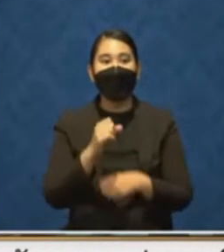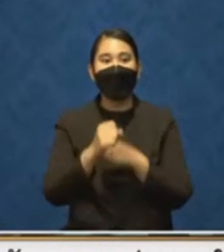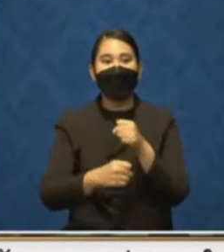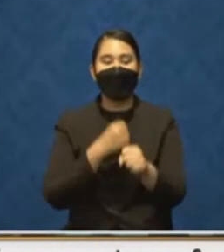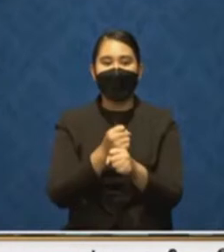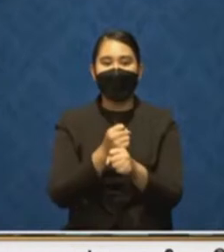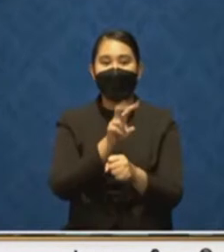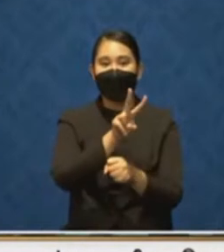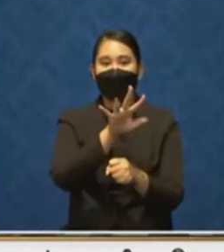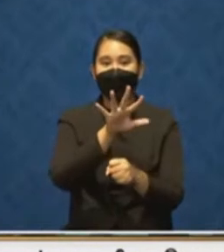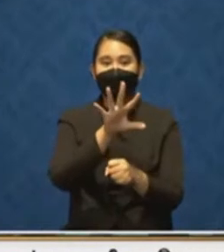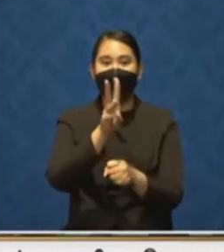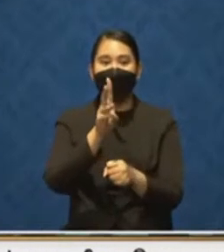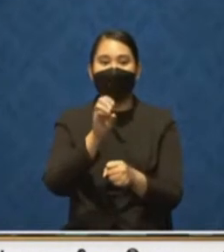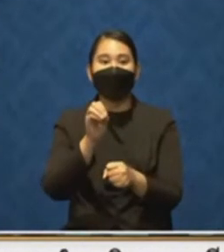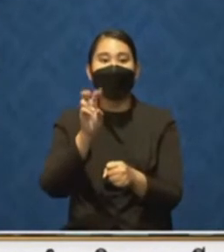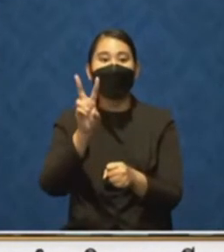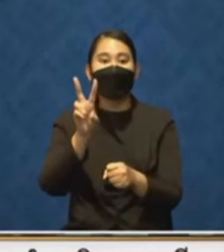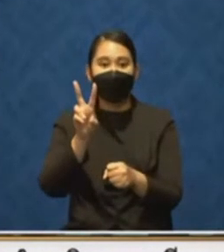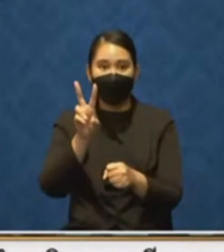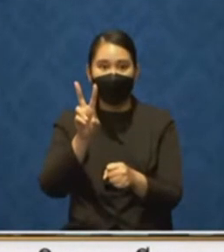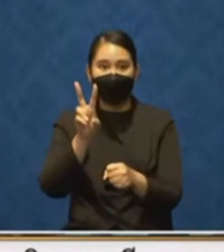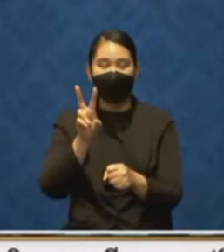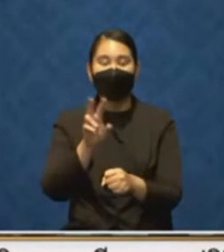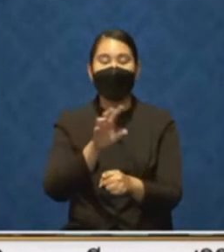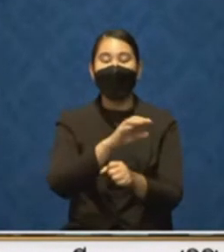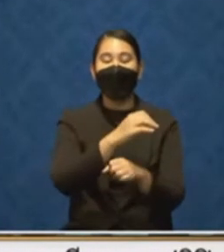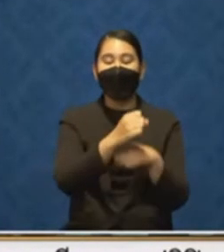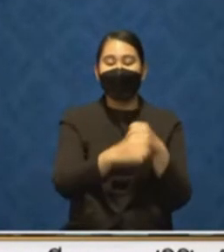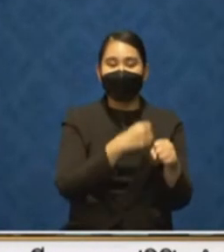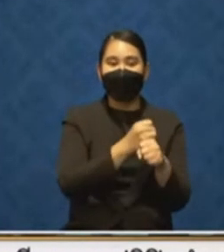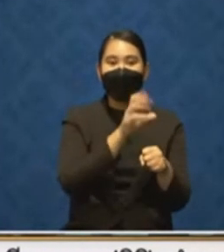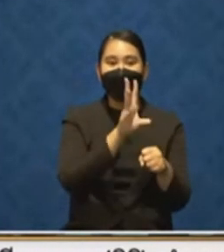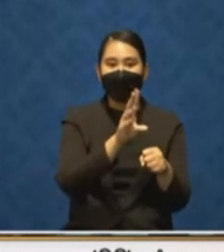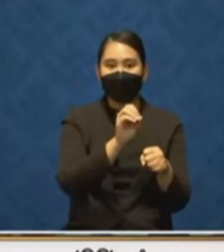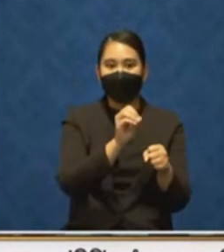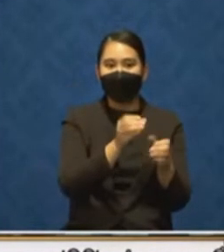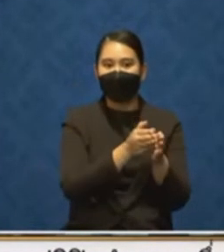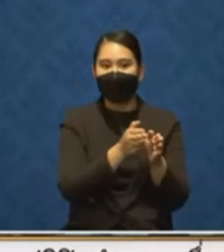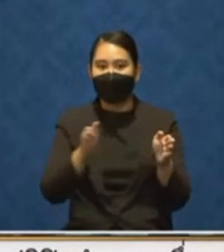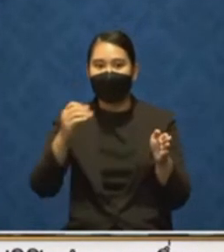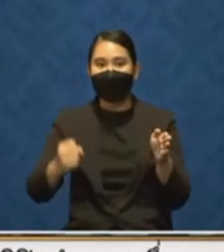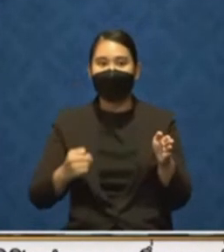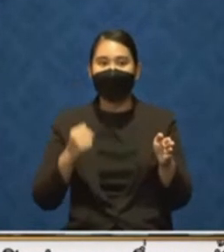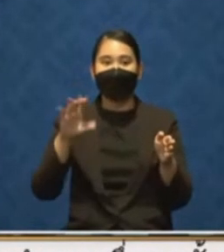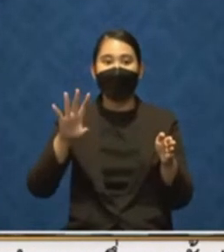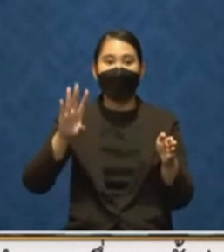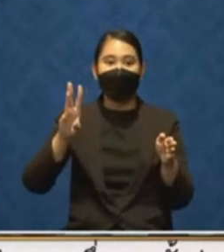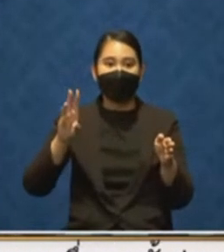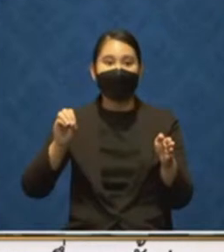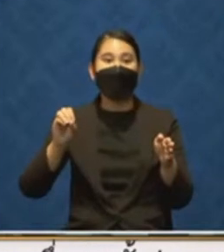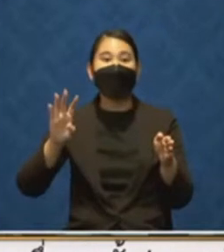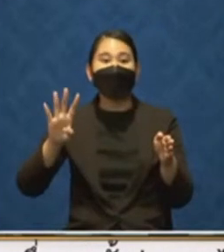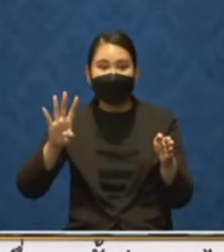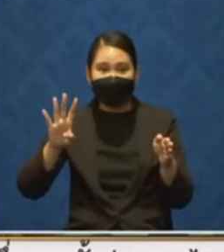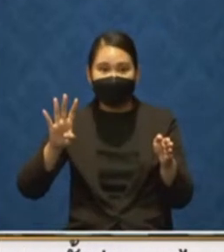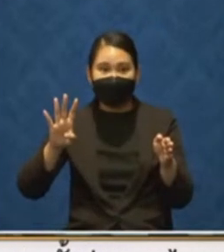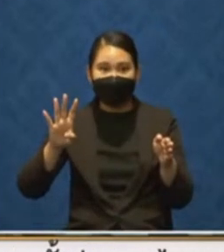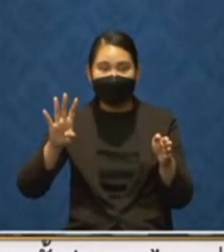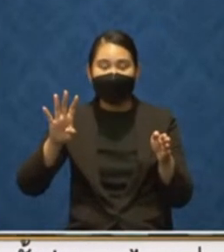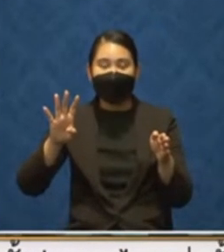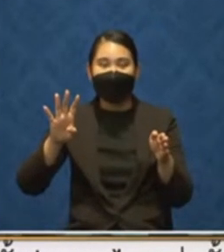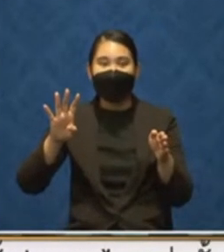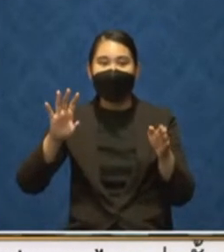ครับตั้งแต่ 600ถึง 6 4ไม่เคยทำก่อนพระราชกฤษฎีกา